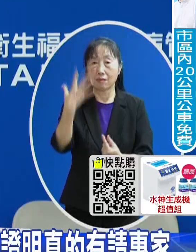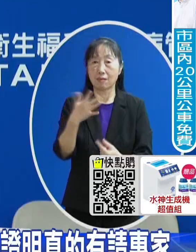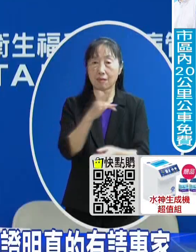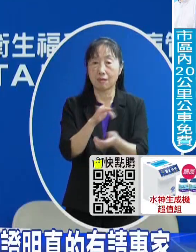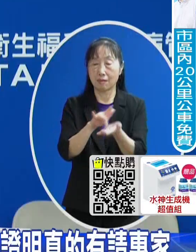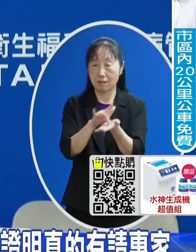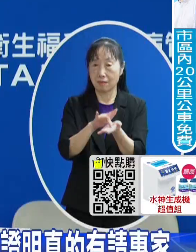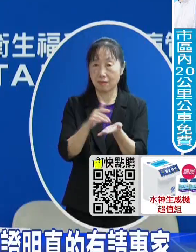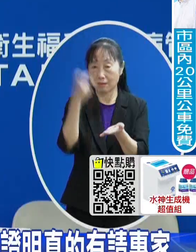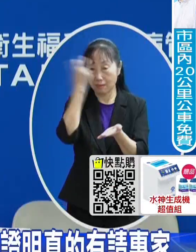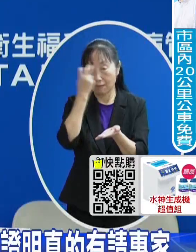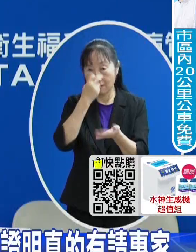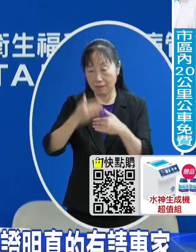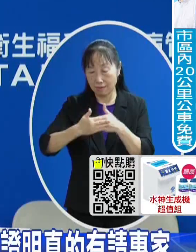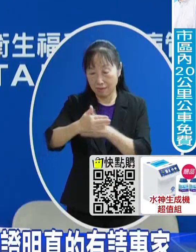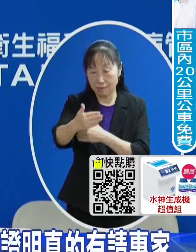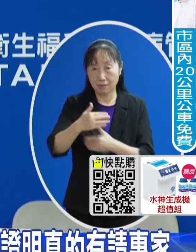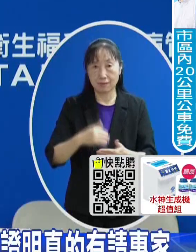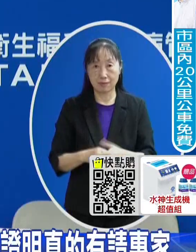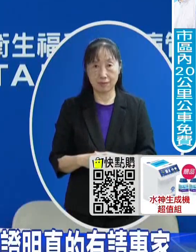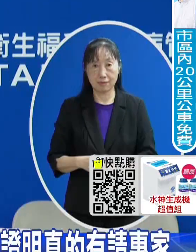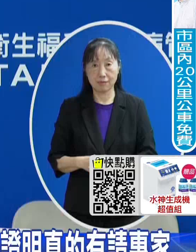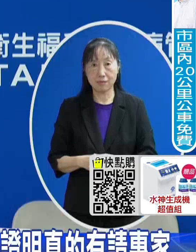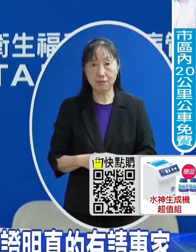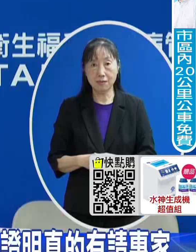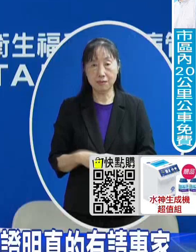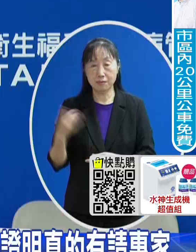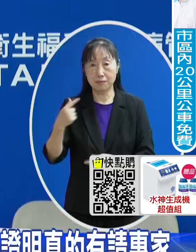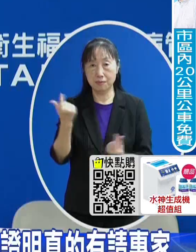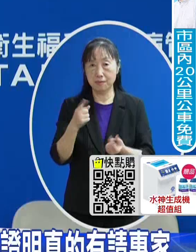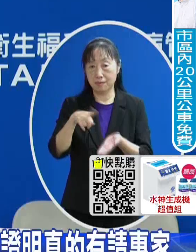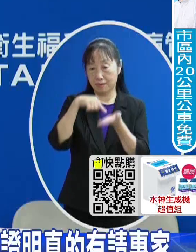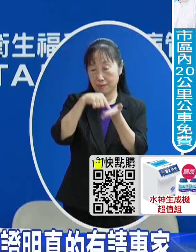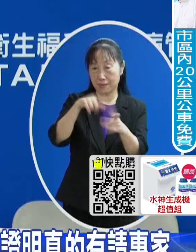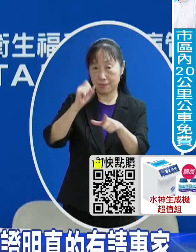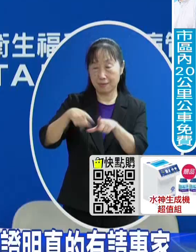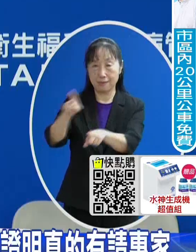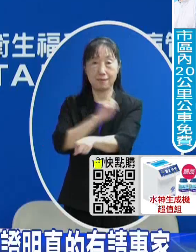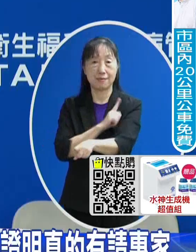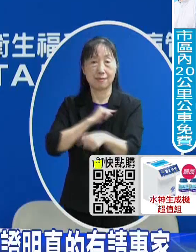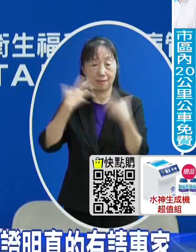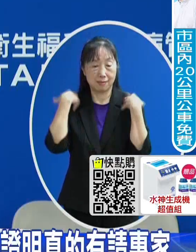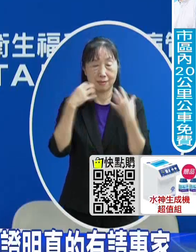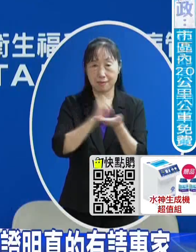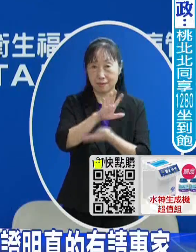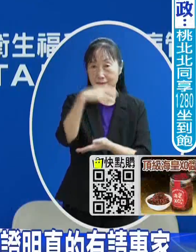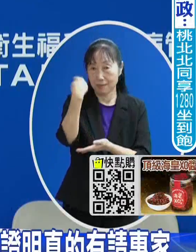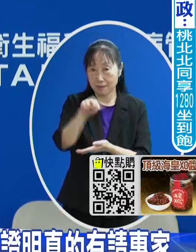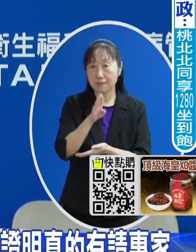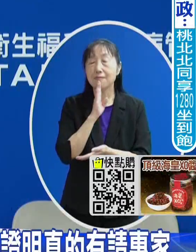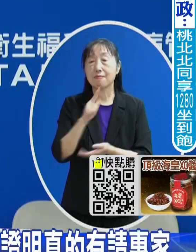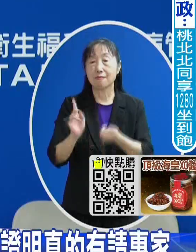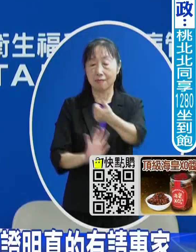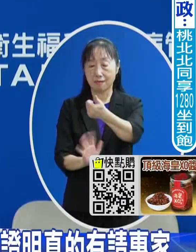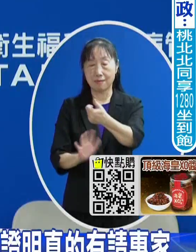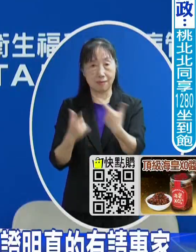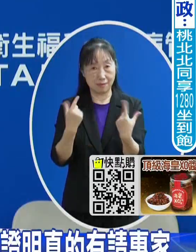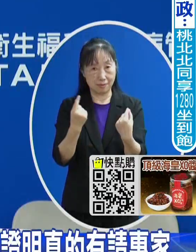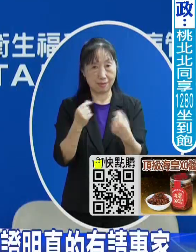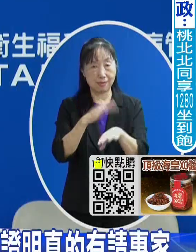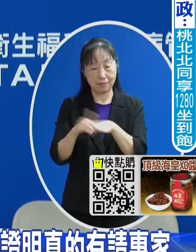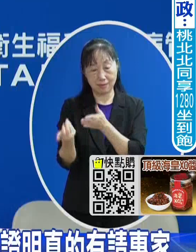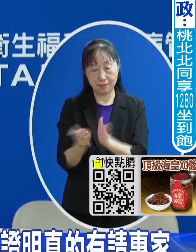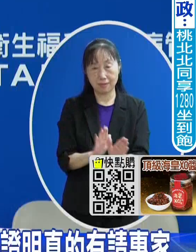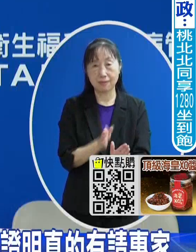的过程，那事实上也除了这个申请公司的报告之外，那这个幕僚单位他们通常也会准